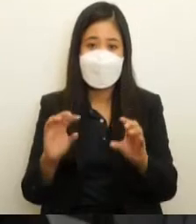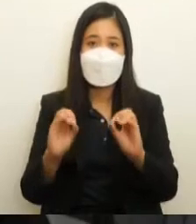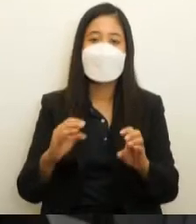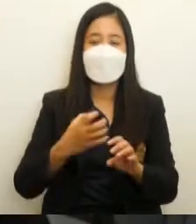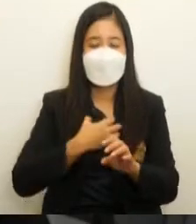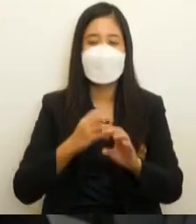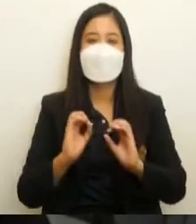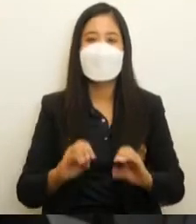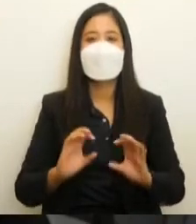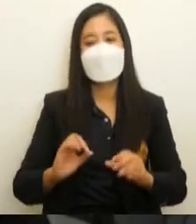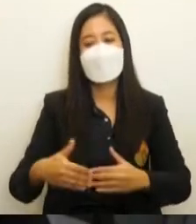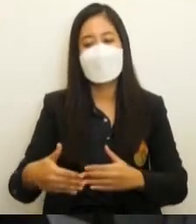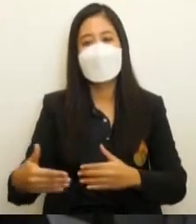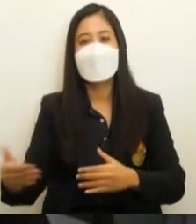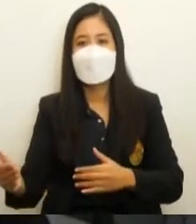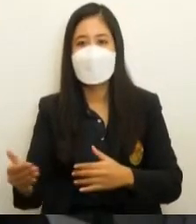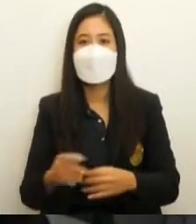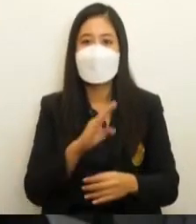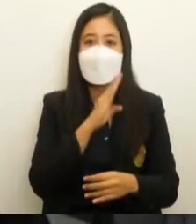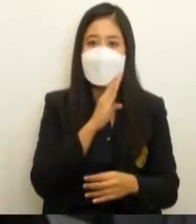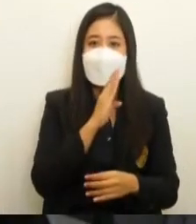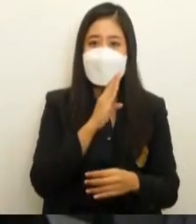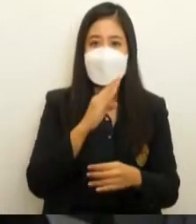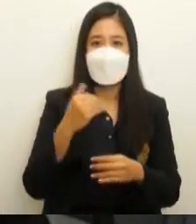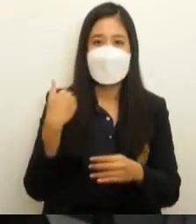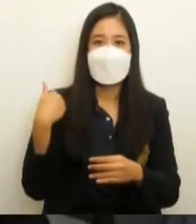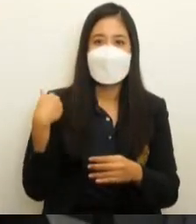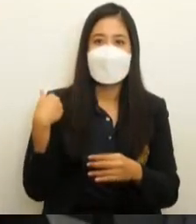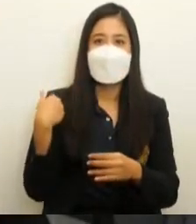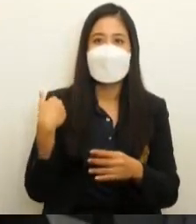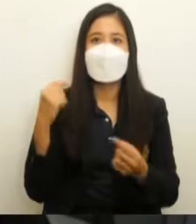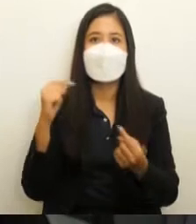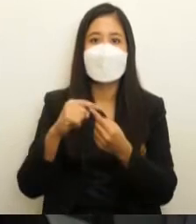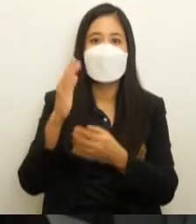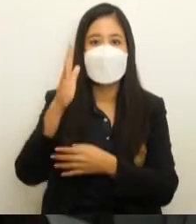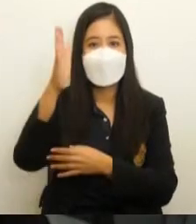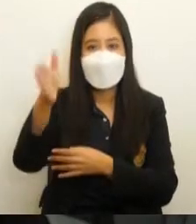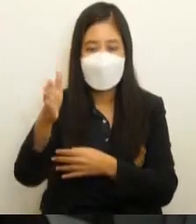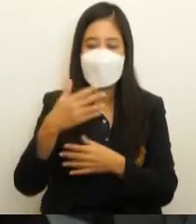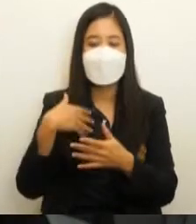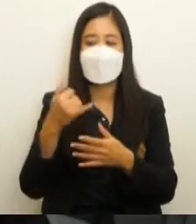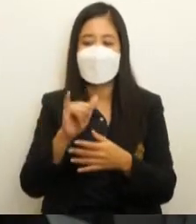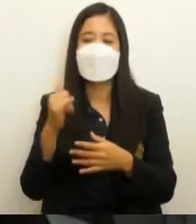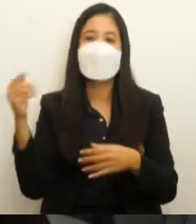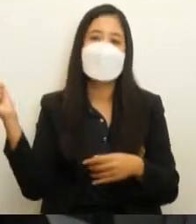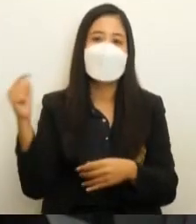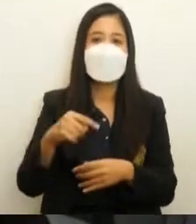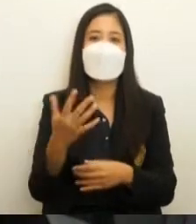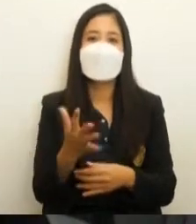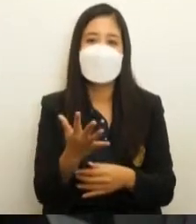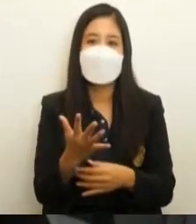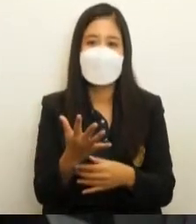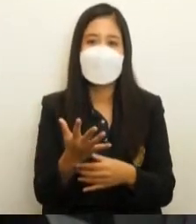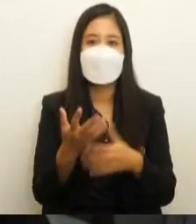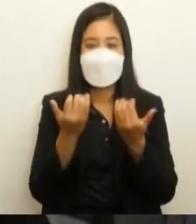รื่อยๆแต่ถ้าเกิดว่ามันติดที่มีภารกิจต่อไปในวันข้างหน้าก็อาจจะไม่ได้มาสอนก็จะรู้สึกคิดถึงก็อยากจะมา